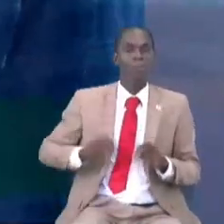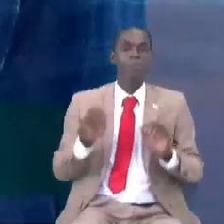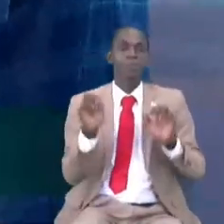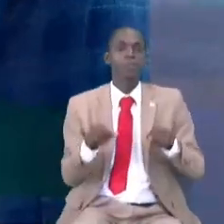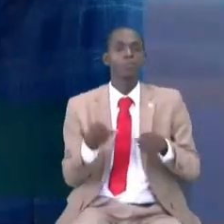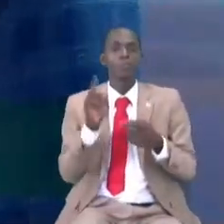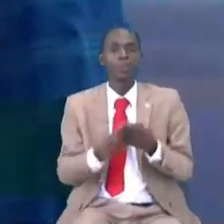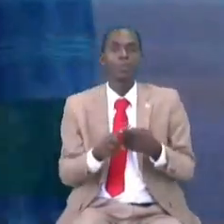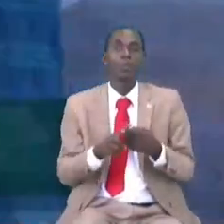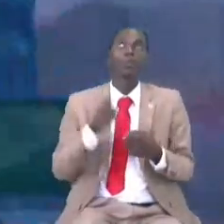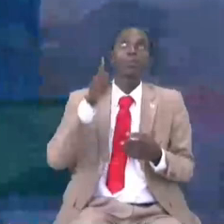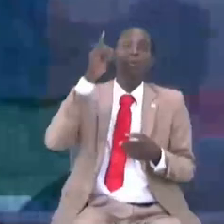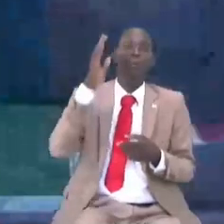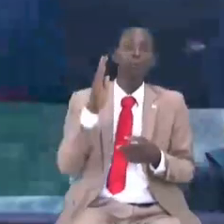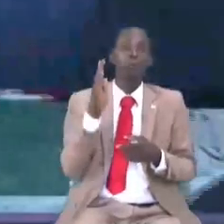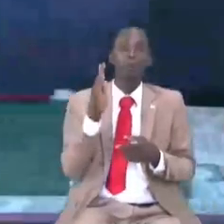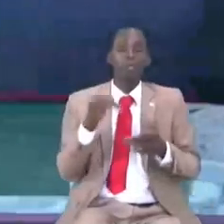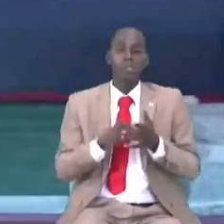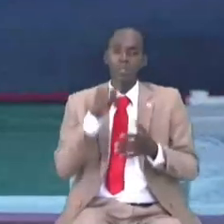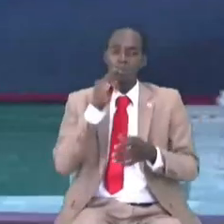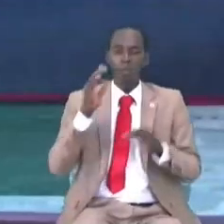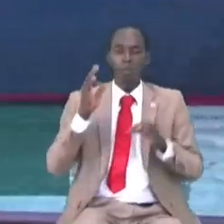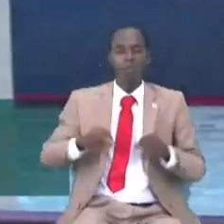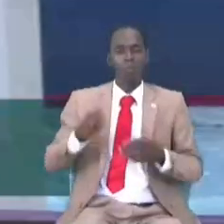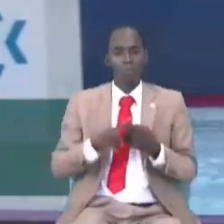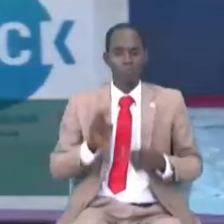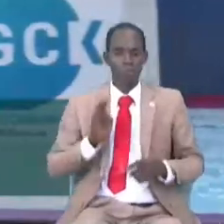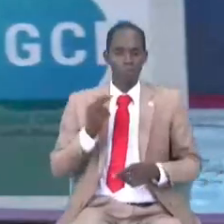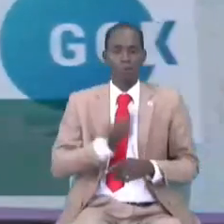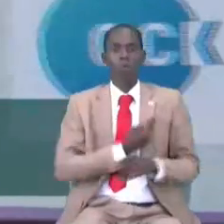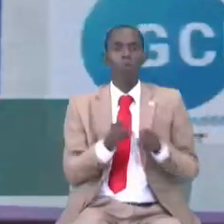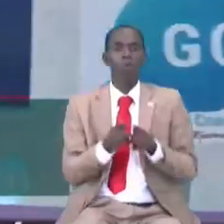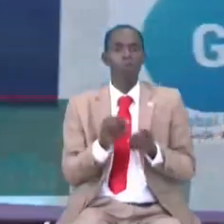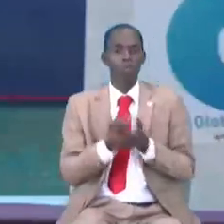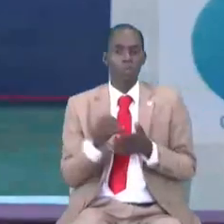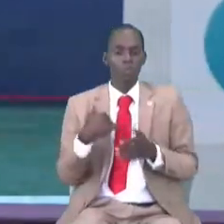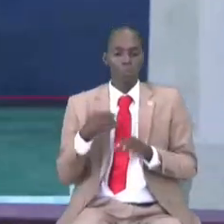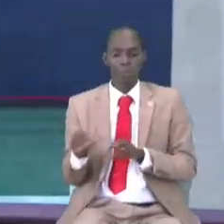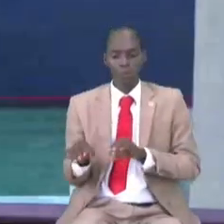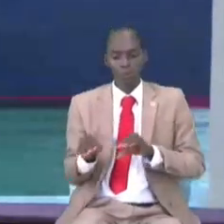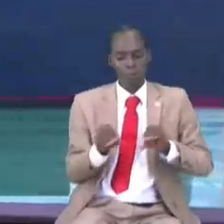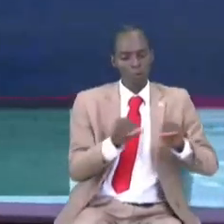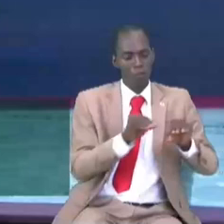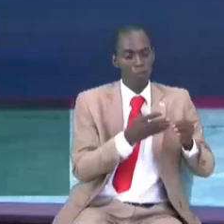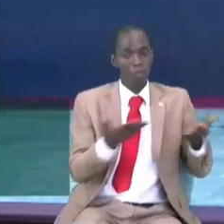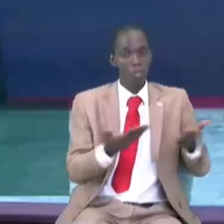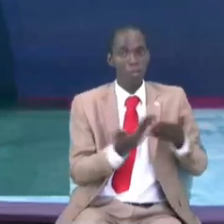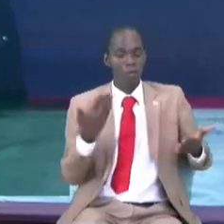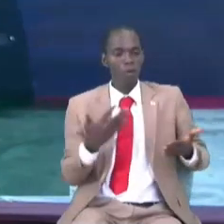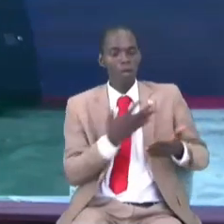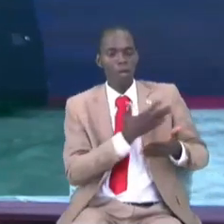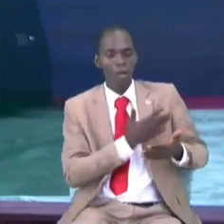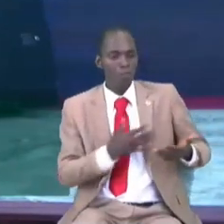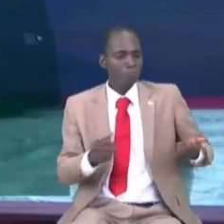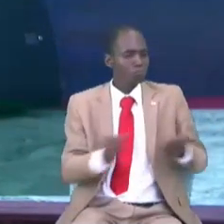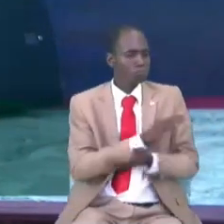nous. Nous suivons telle voie, nous ruinons nos vies et détruisons nos vies.